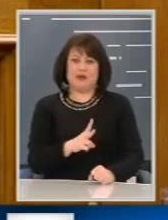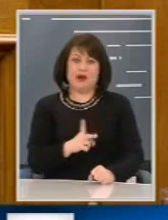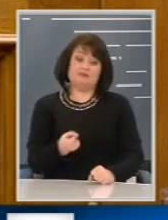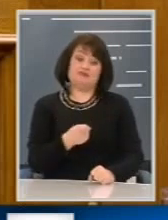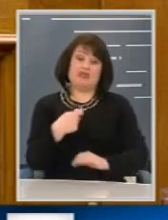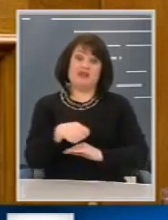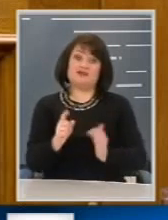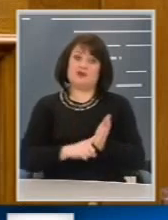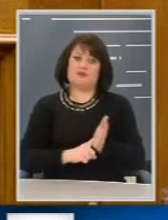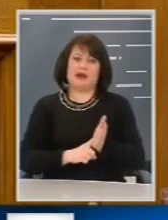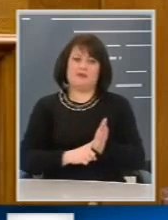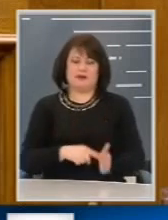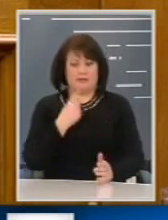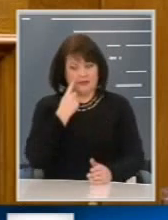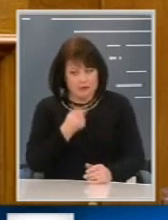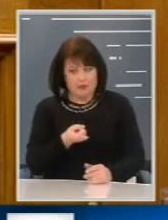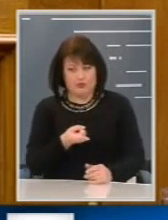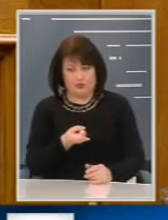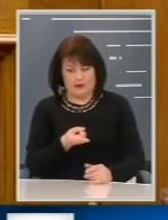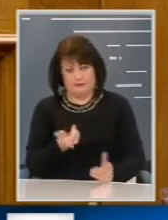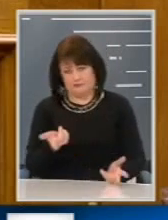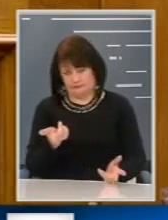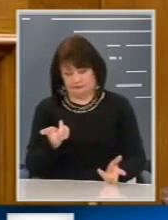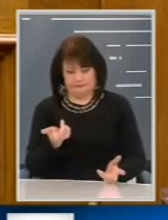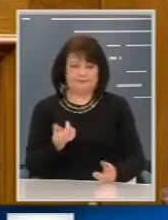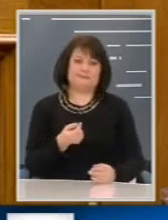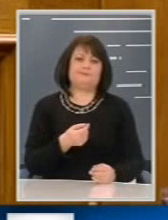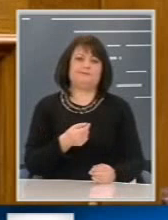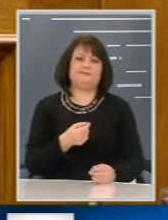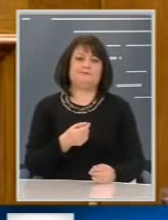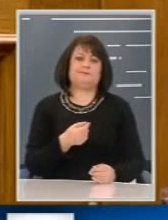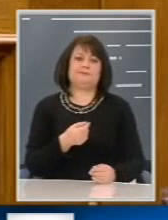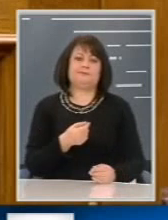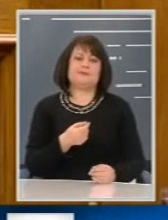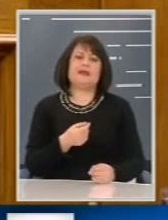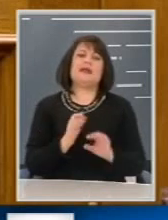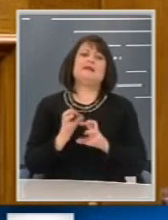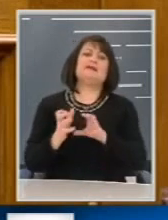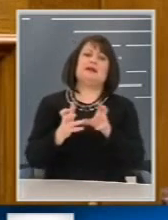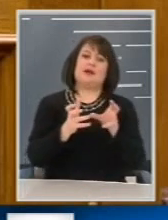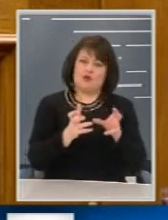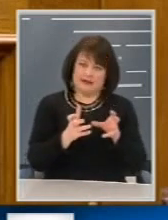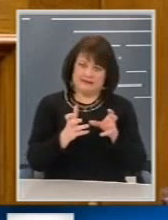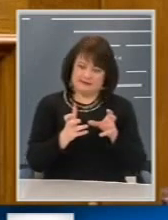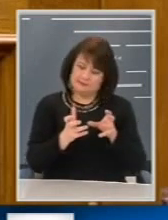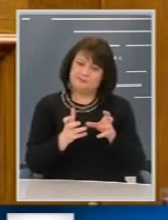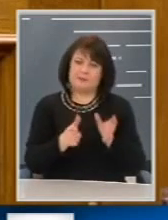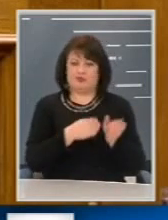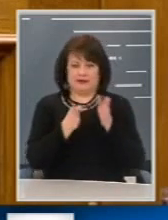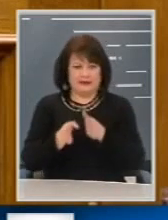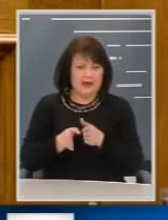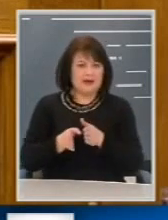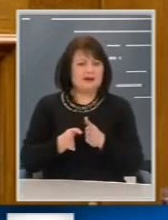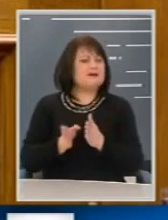κολάσιμες, όπως θα εκτεθεί από τους συναδέλφους που έπονται. Τα δε συστημικά μέσα επικοινωνίας από την άλλη πλευρά είχαν